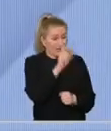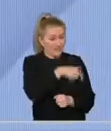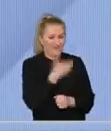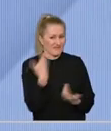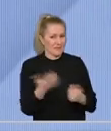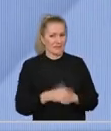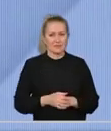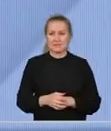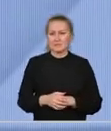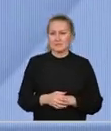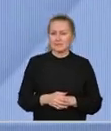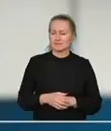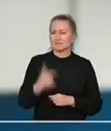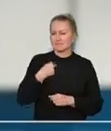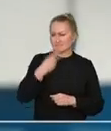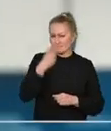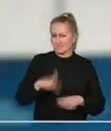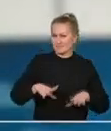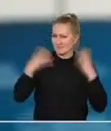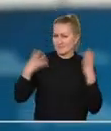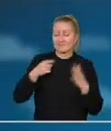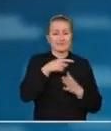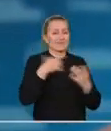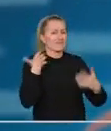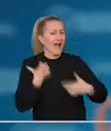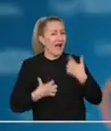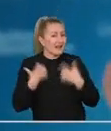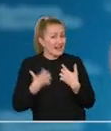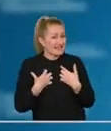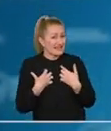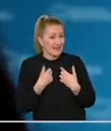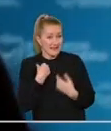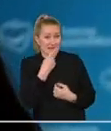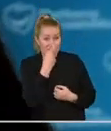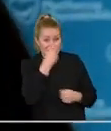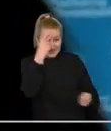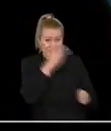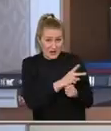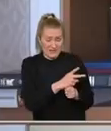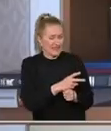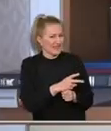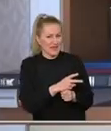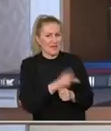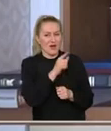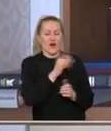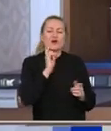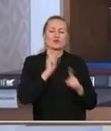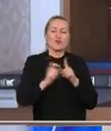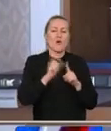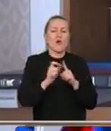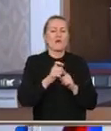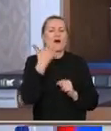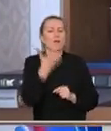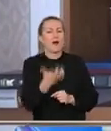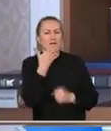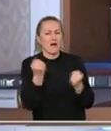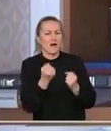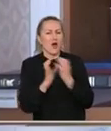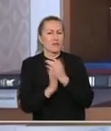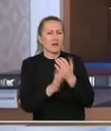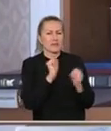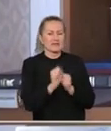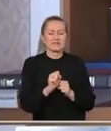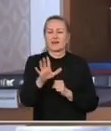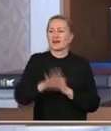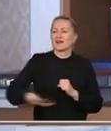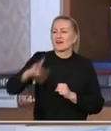Dostaje furii. Agresja zaufania nie budzi, ani kolejne obelgi. Z norm wyłaziło jakieś kilka procent